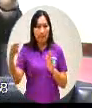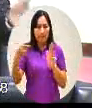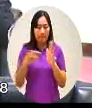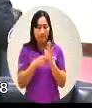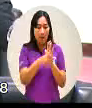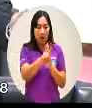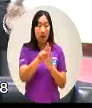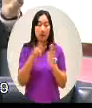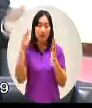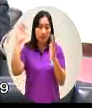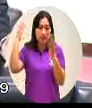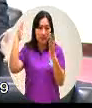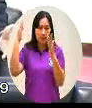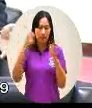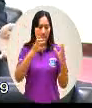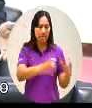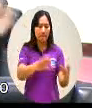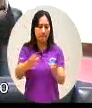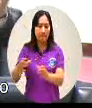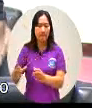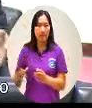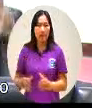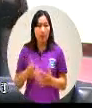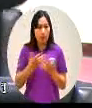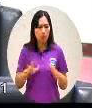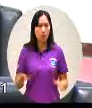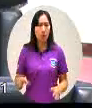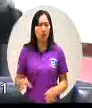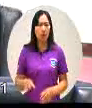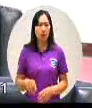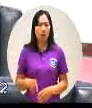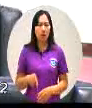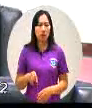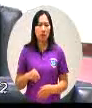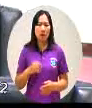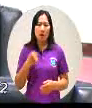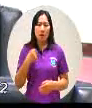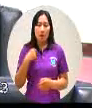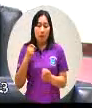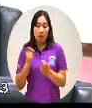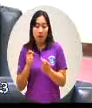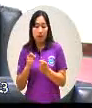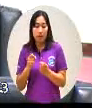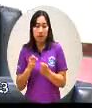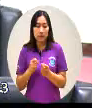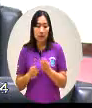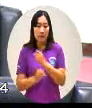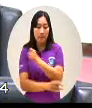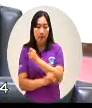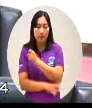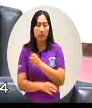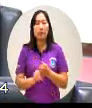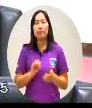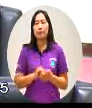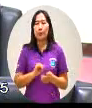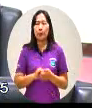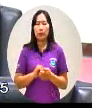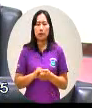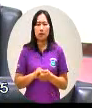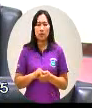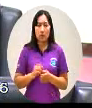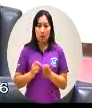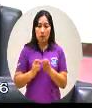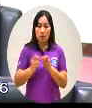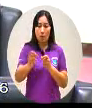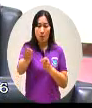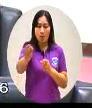为讲上近的这间啊，其实唔是啊，上近的这间飘过是伫后壁面啊。所以讲这个 L1 甲 L2 这个间距的图面，